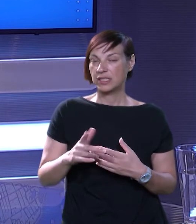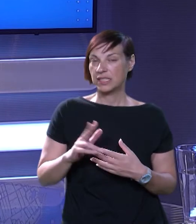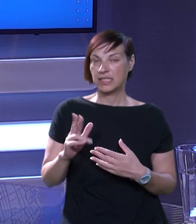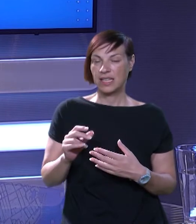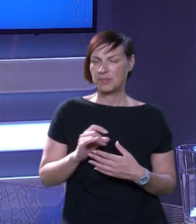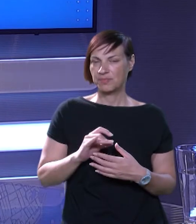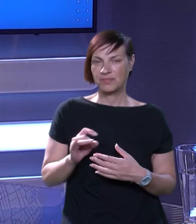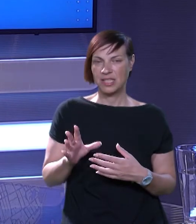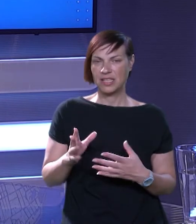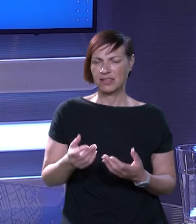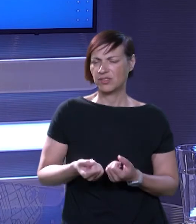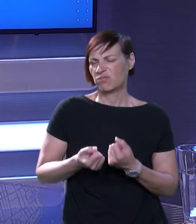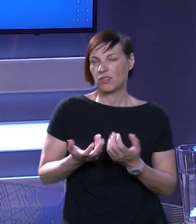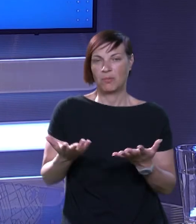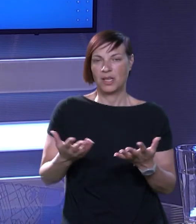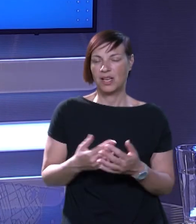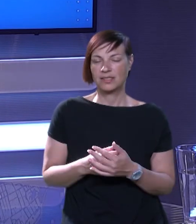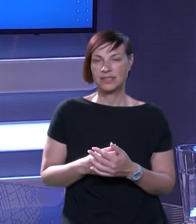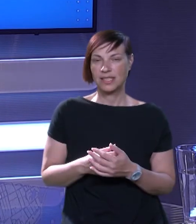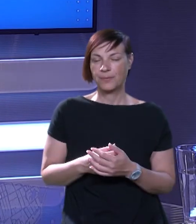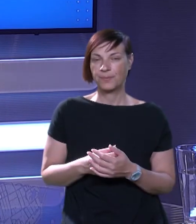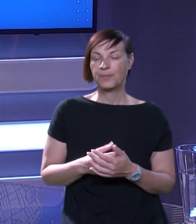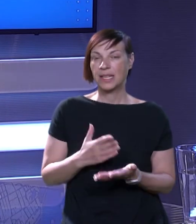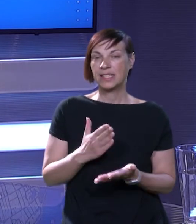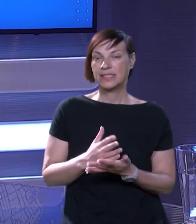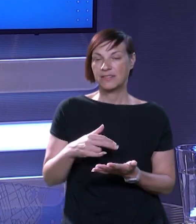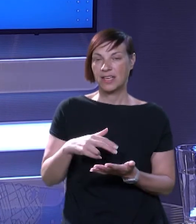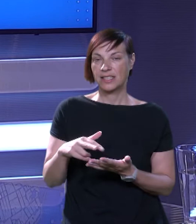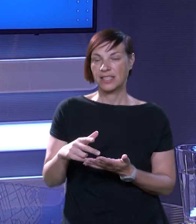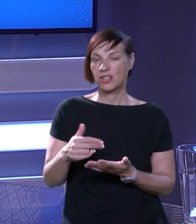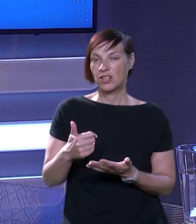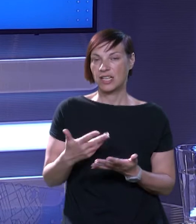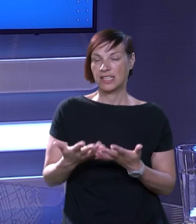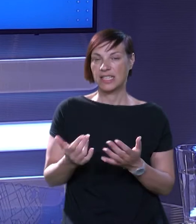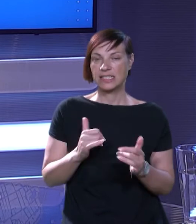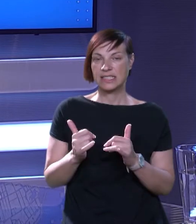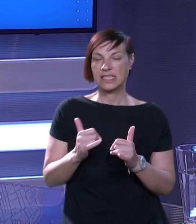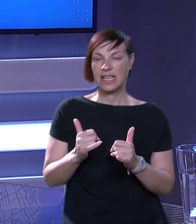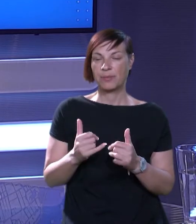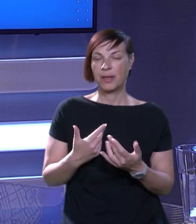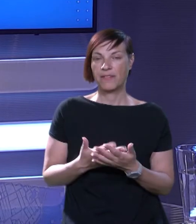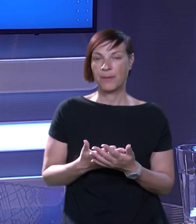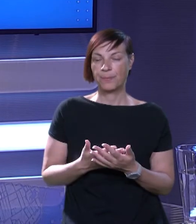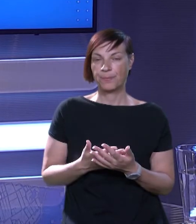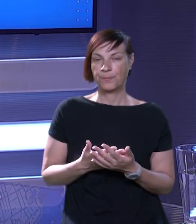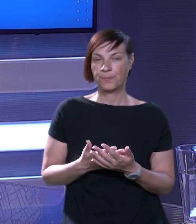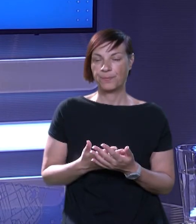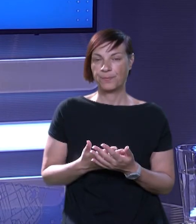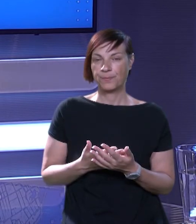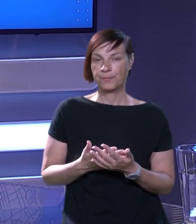nema nikakvih komplikacija i svaki korak je uvijek neka zabava. I zbilja,